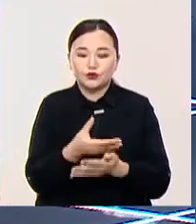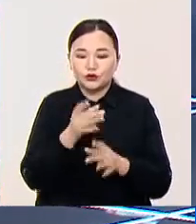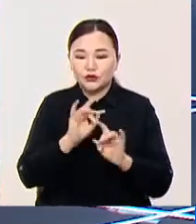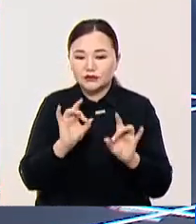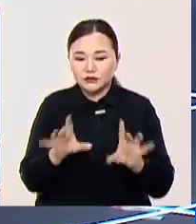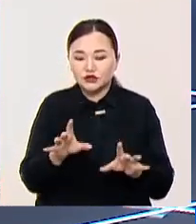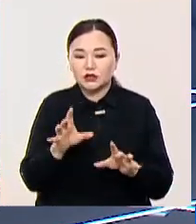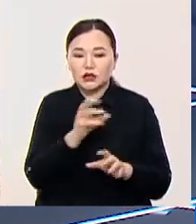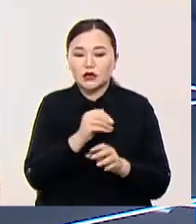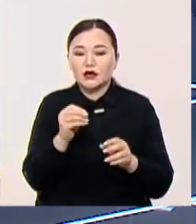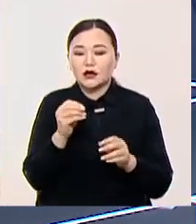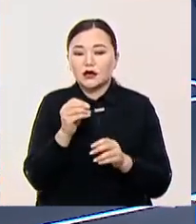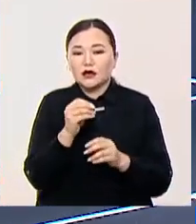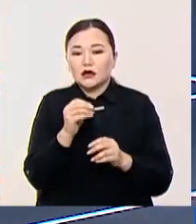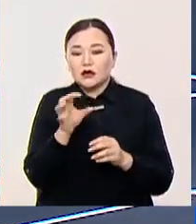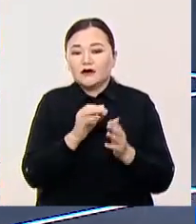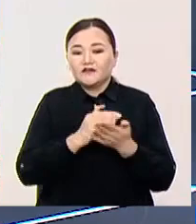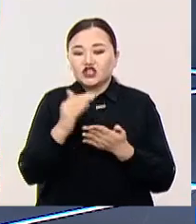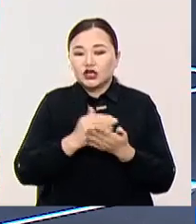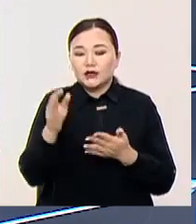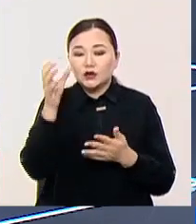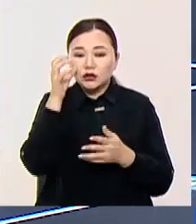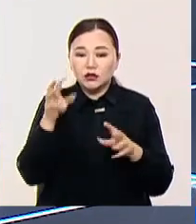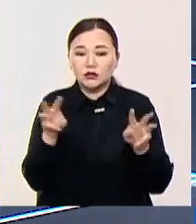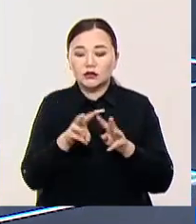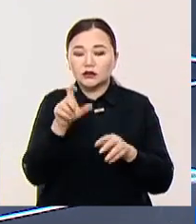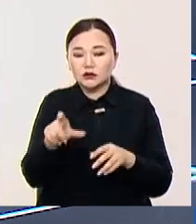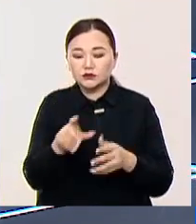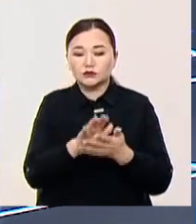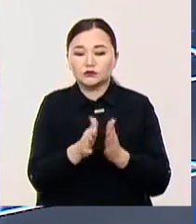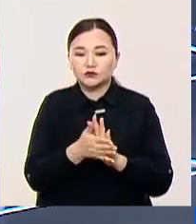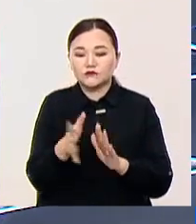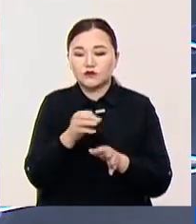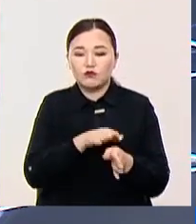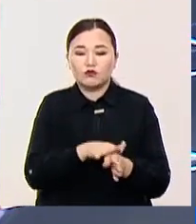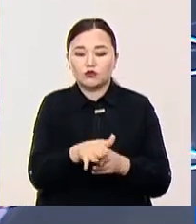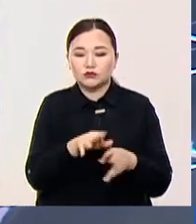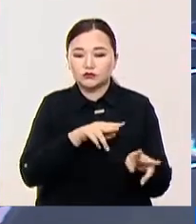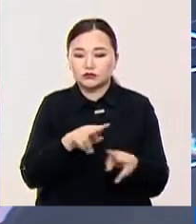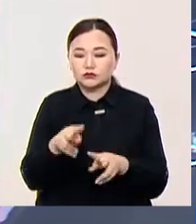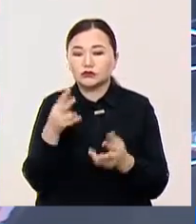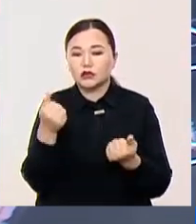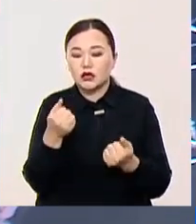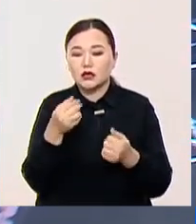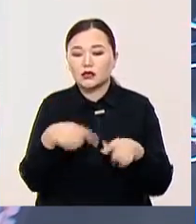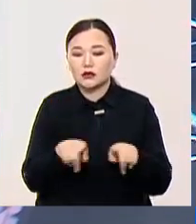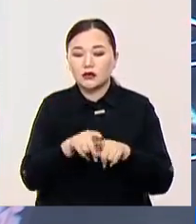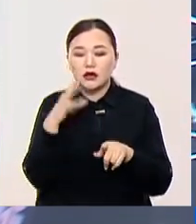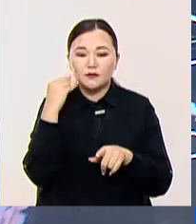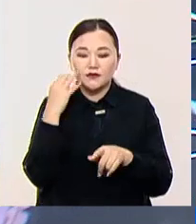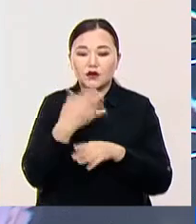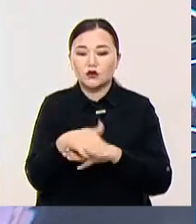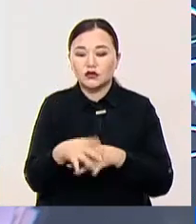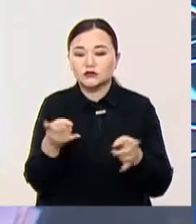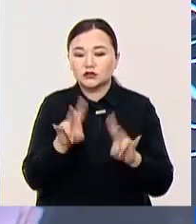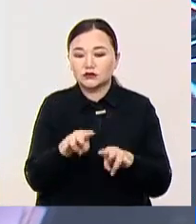айтады. Ал ғылым және жоғары білім министрлігінің өкілдері жағдайдың толық бақылауда екенін айтып отыр. Осылайша Алматыдағы далада